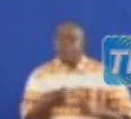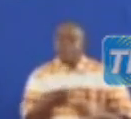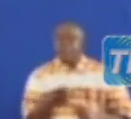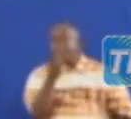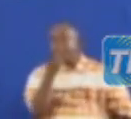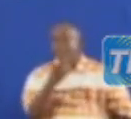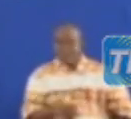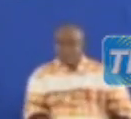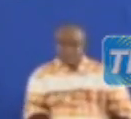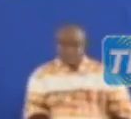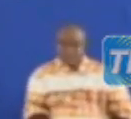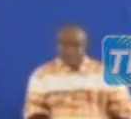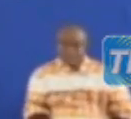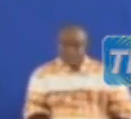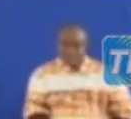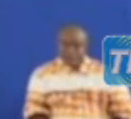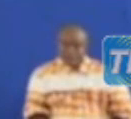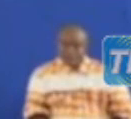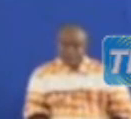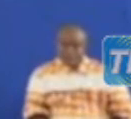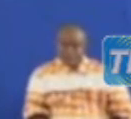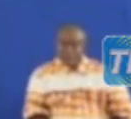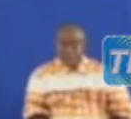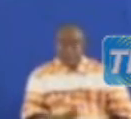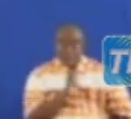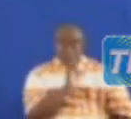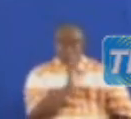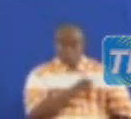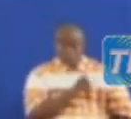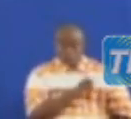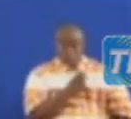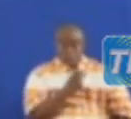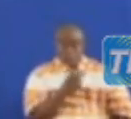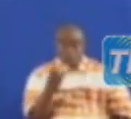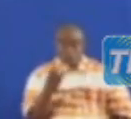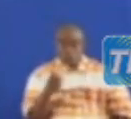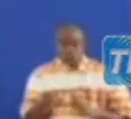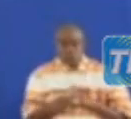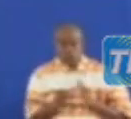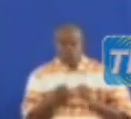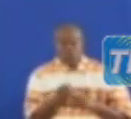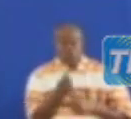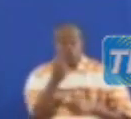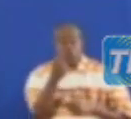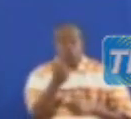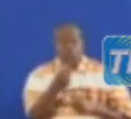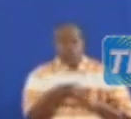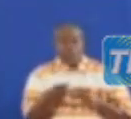1,200. Katika mwaka 2023 wanafunzi milioni 1